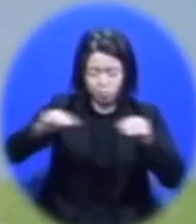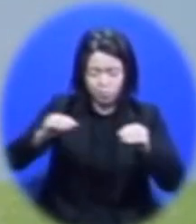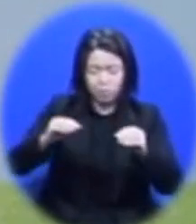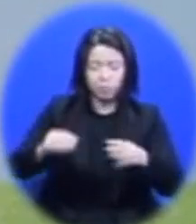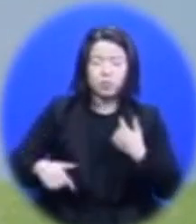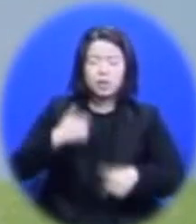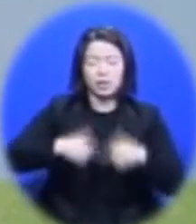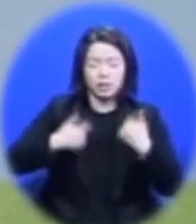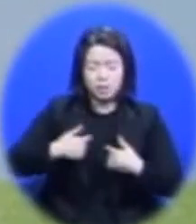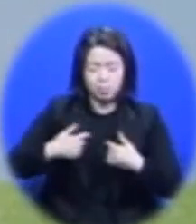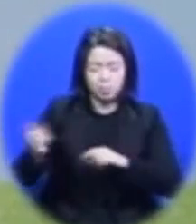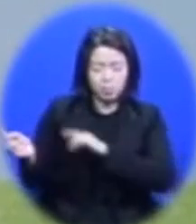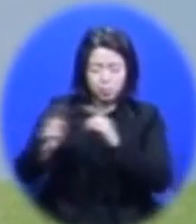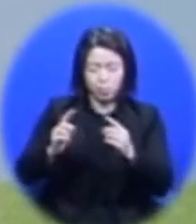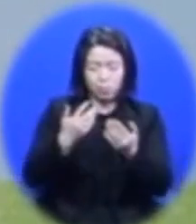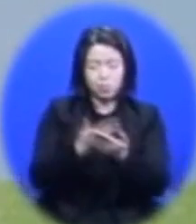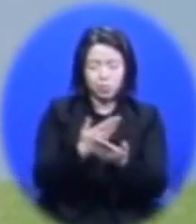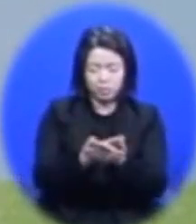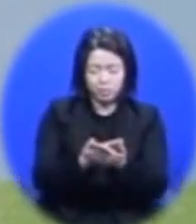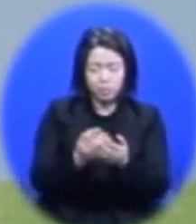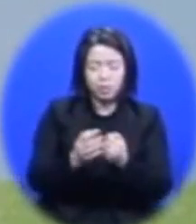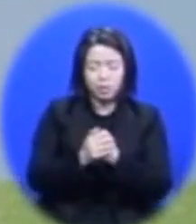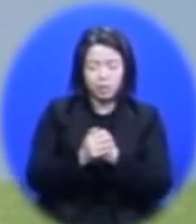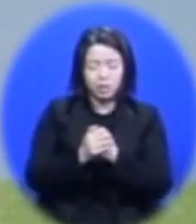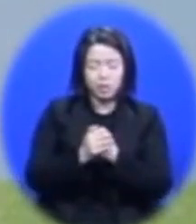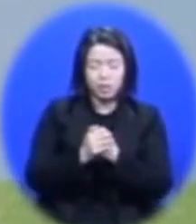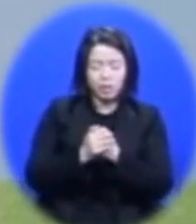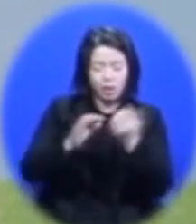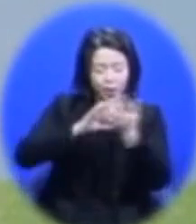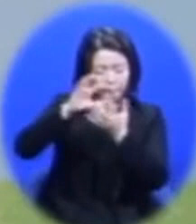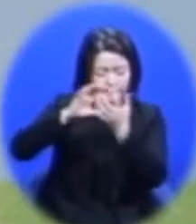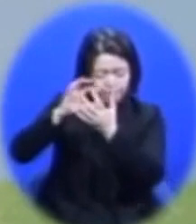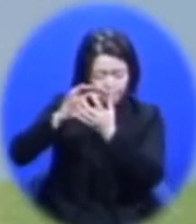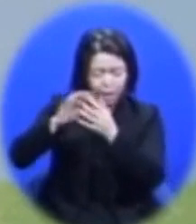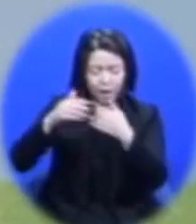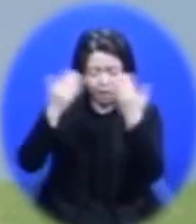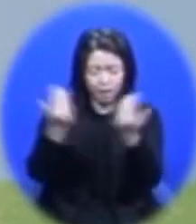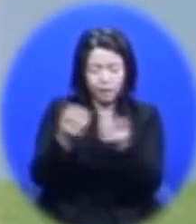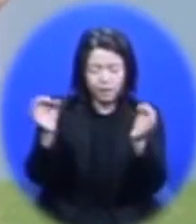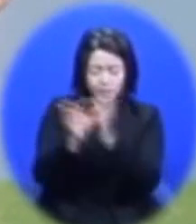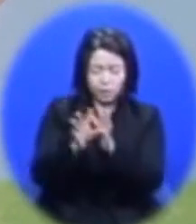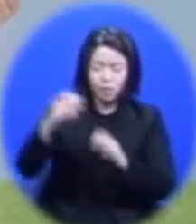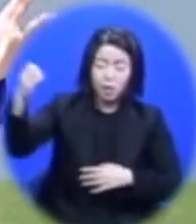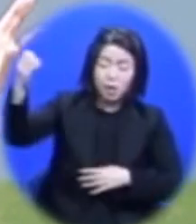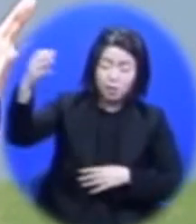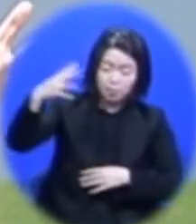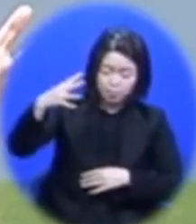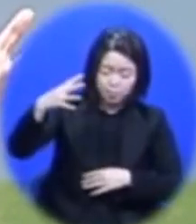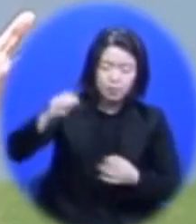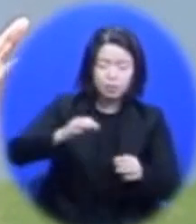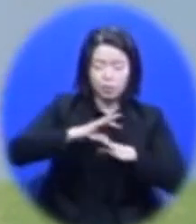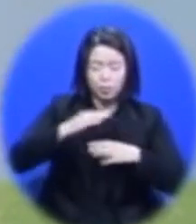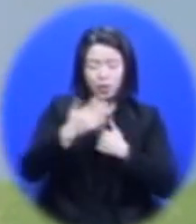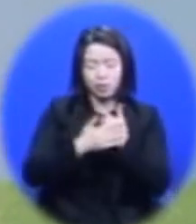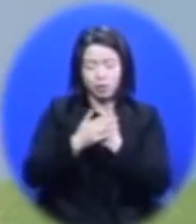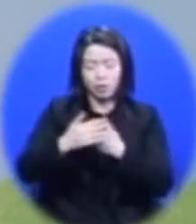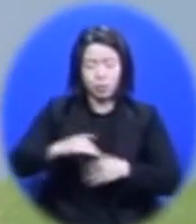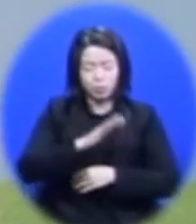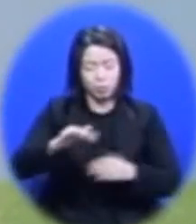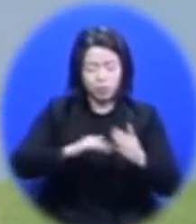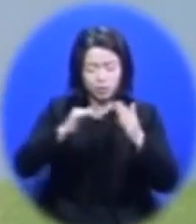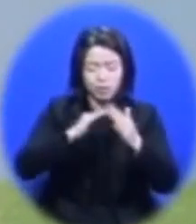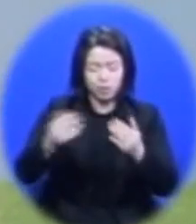기쁨이 회복되게 하소서. 먹장구름이 다 물러가고 빛이 비추는 놀라운 은혜를 우리의 가정